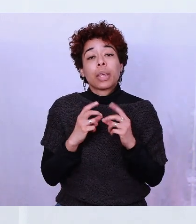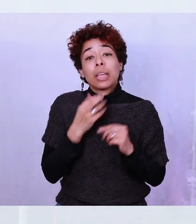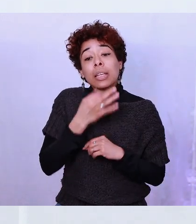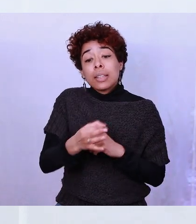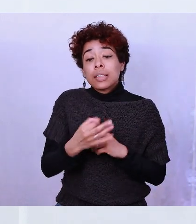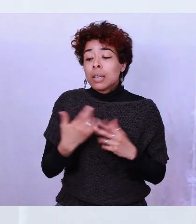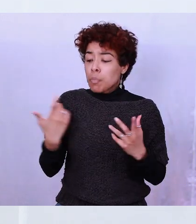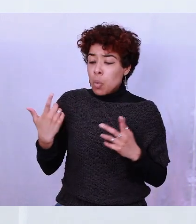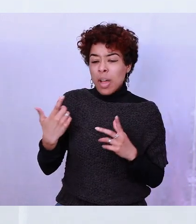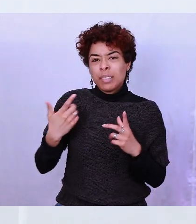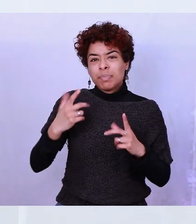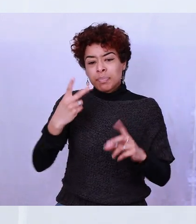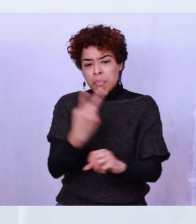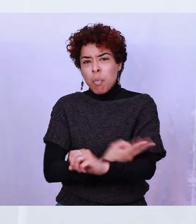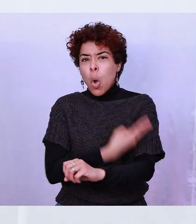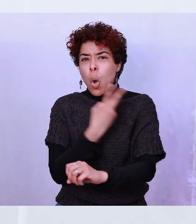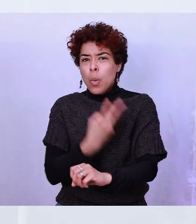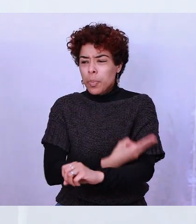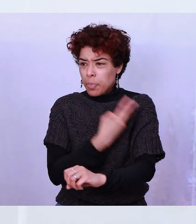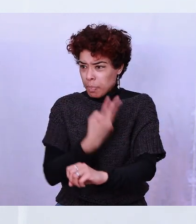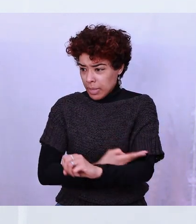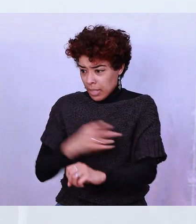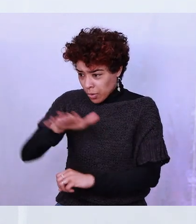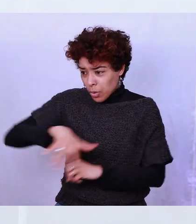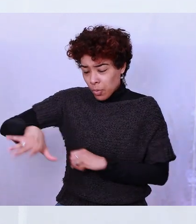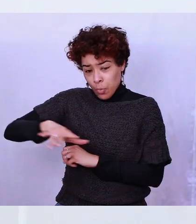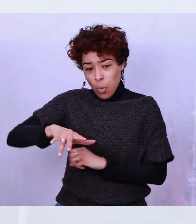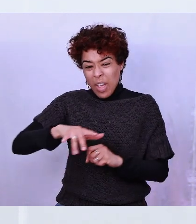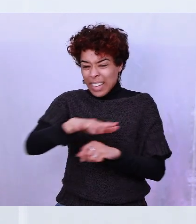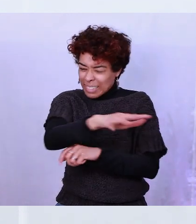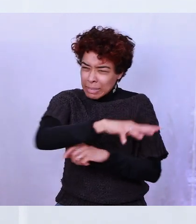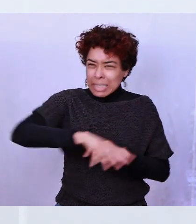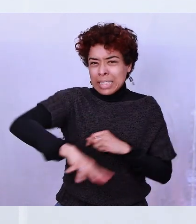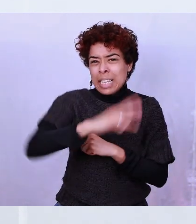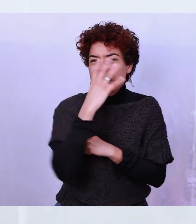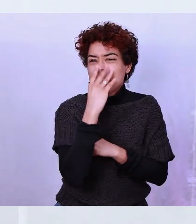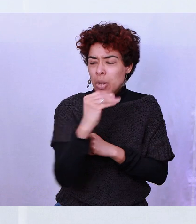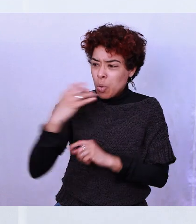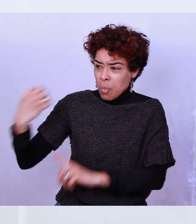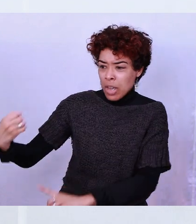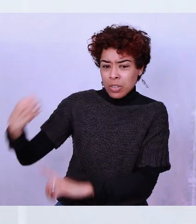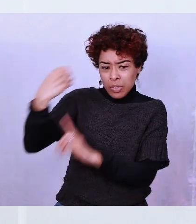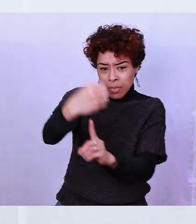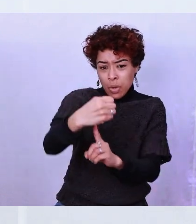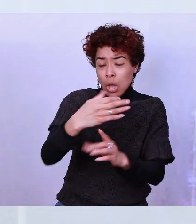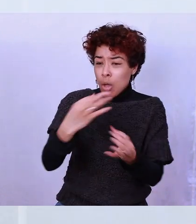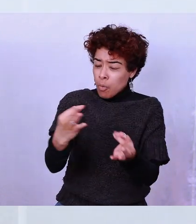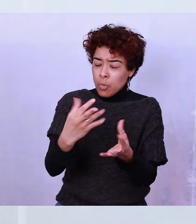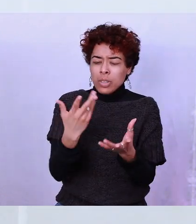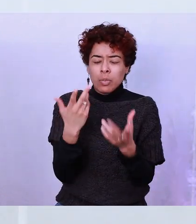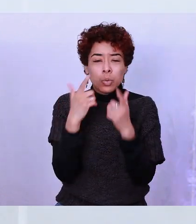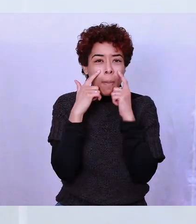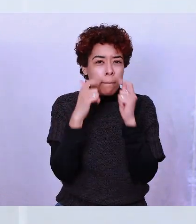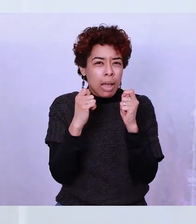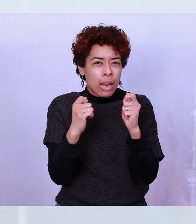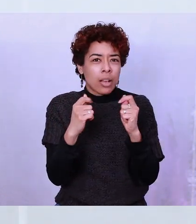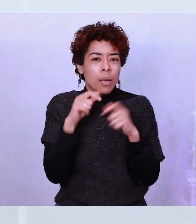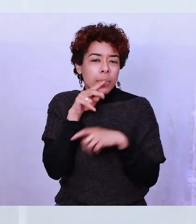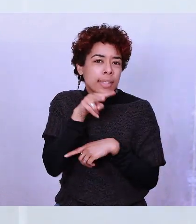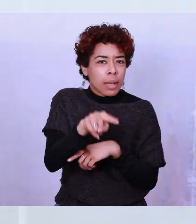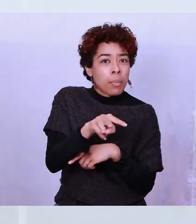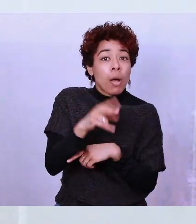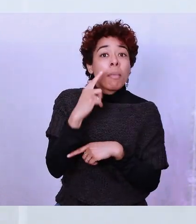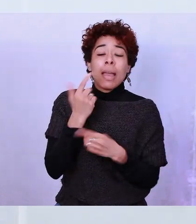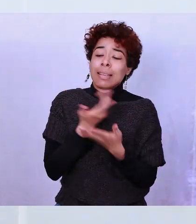comme des brebis au milieu des loups. Soyez donc prudents comme les serpents et simples comme des colombes. Amen. » On voit que Jésus-Christ